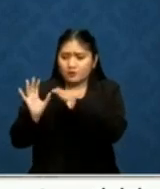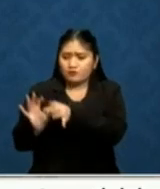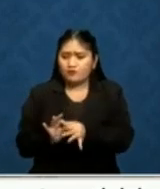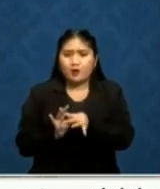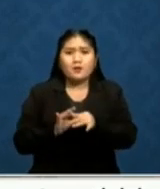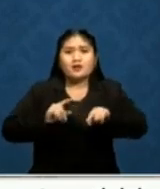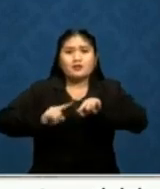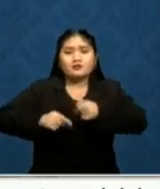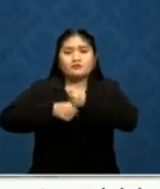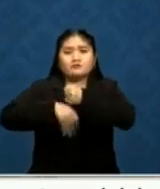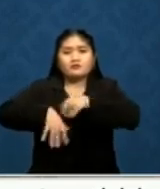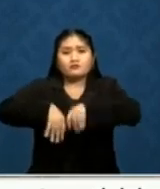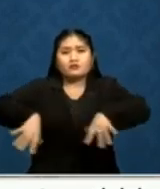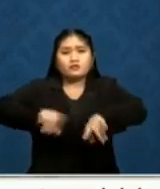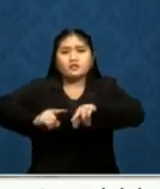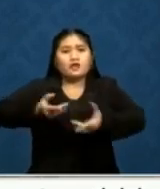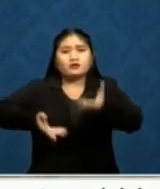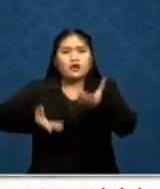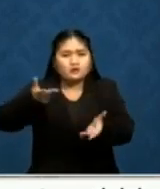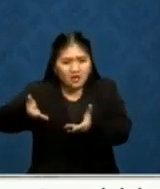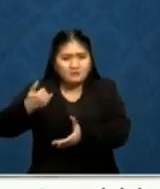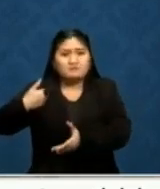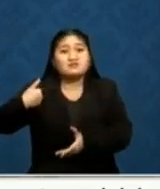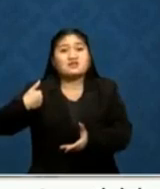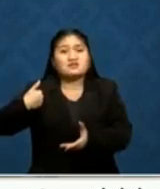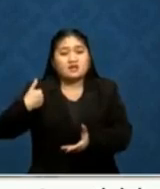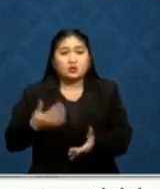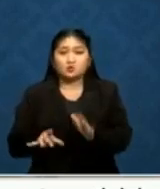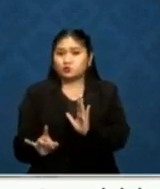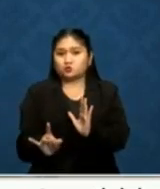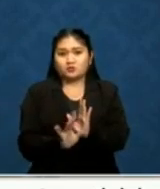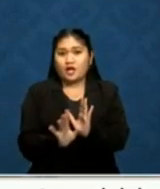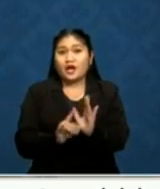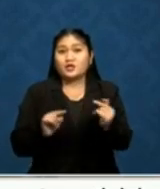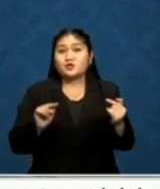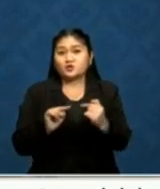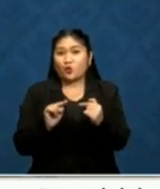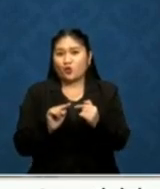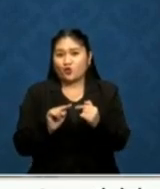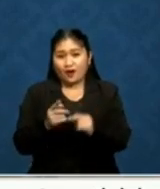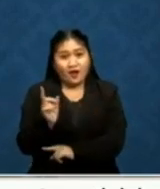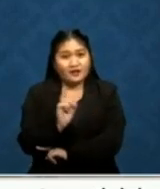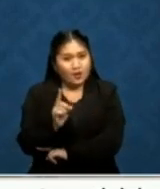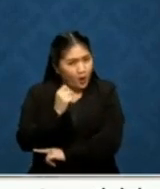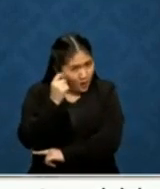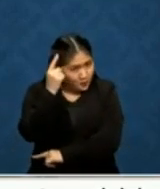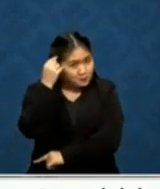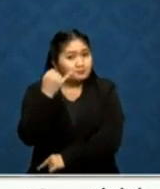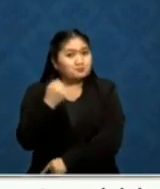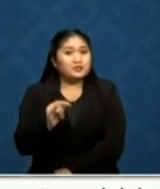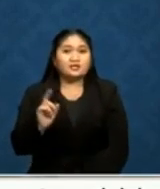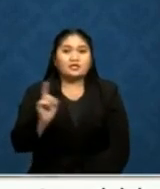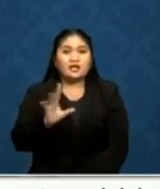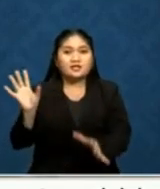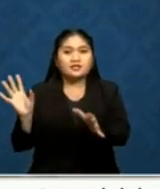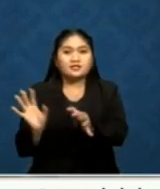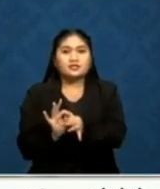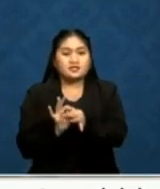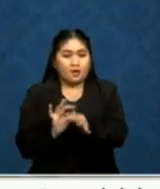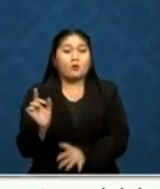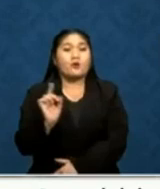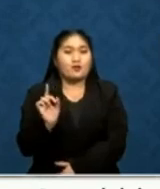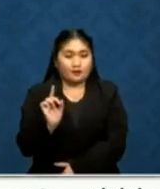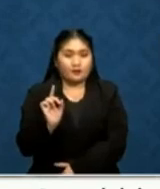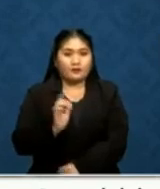ดับชั้นใดๆก็ตามเกิดขึ้นได้หมดนะคะและข้อสุดท้ายค่ะมายาคติข้อสุดท้ายความเข้าใจผิดเรื่องสุดท้ายเกี่ยวกับการคุกคามทางเ